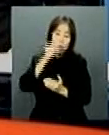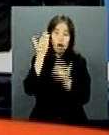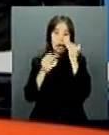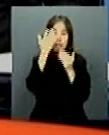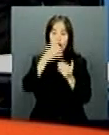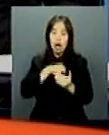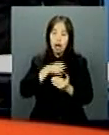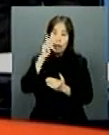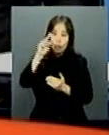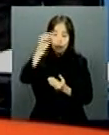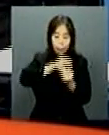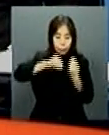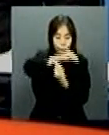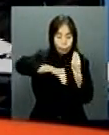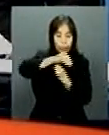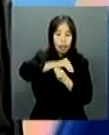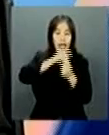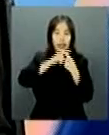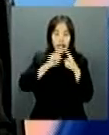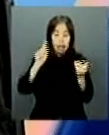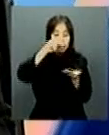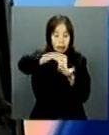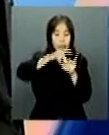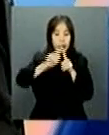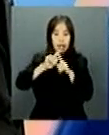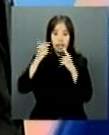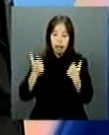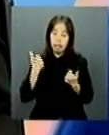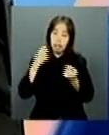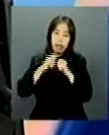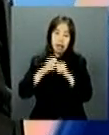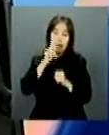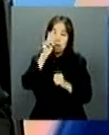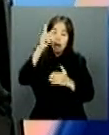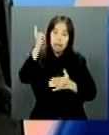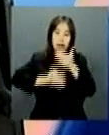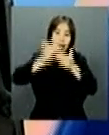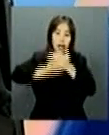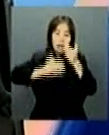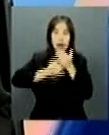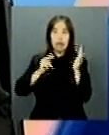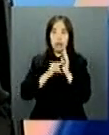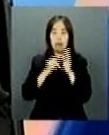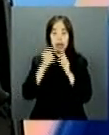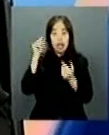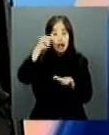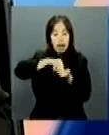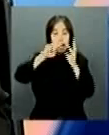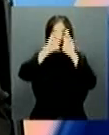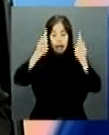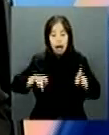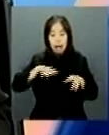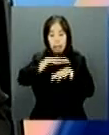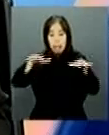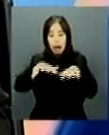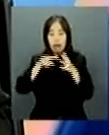การค่ะแต่ว่าก็เกิดปัญหาขึ้นเมื่อเข้าถึงสินเชื่อได้ยากโดยเฉพาะผู้ประกอบการ SME ทำให้ผู้อำนวยการสำนักงานส่